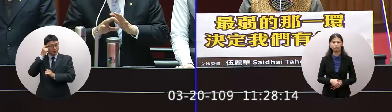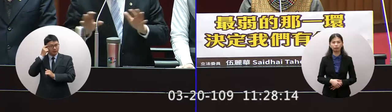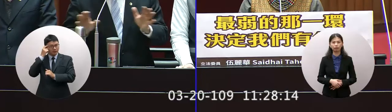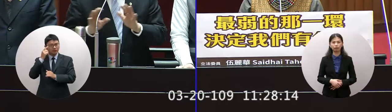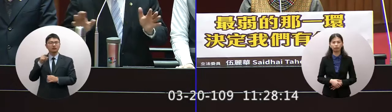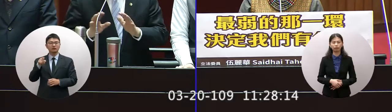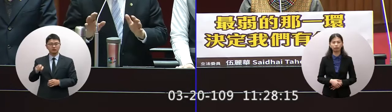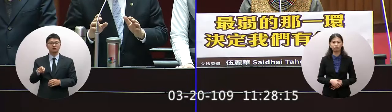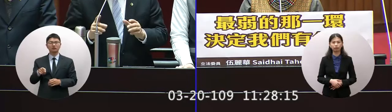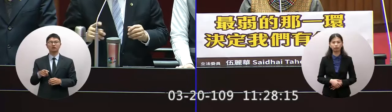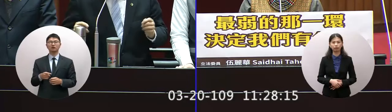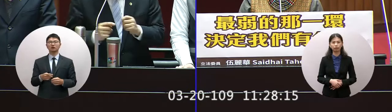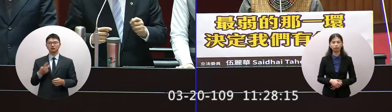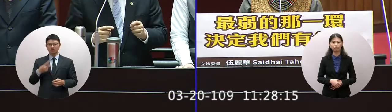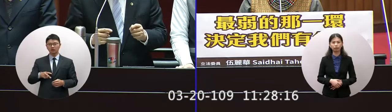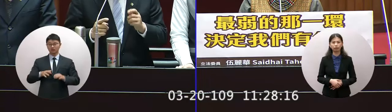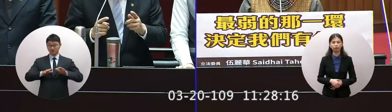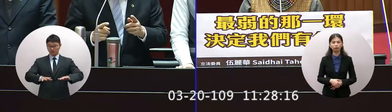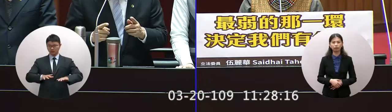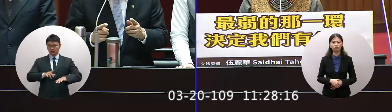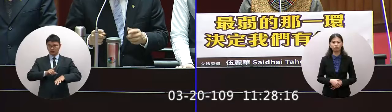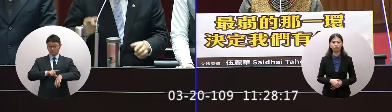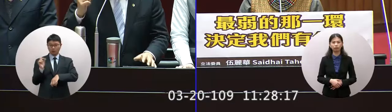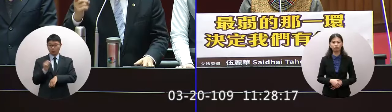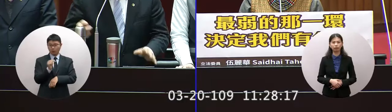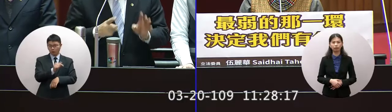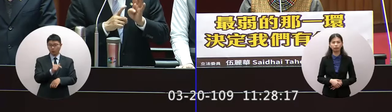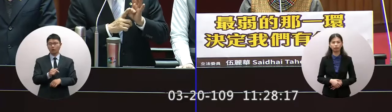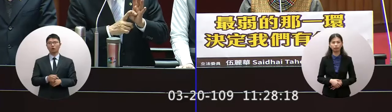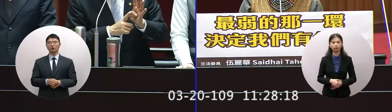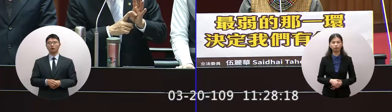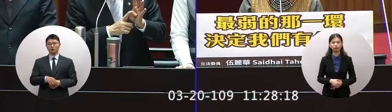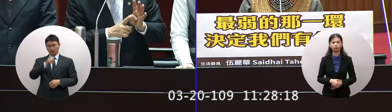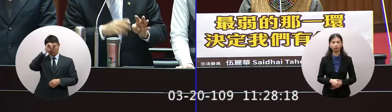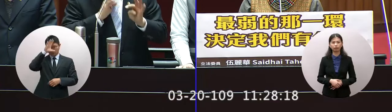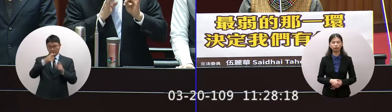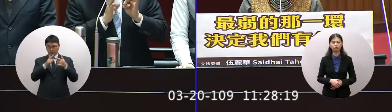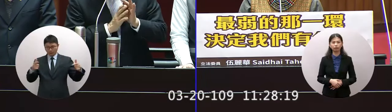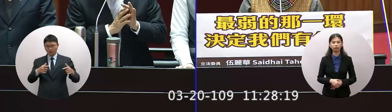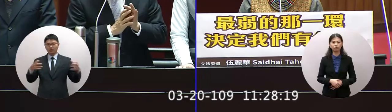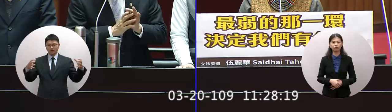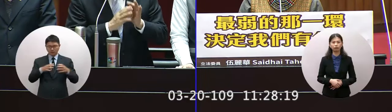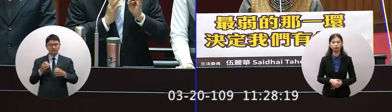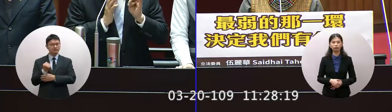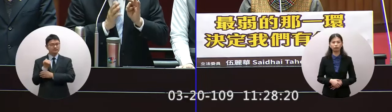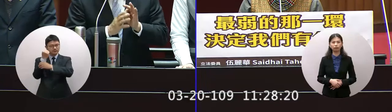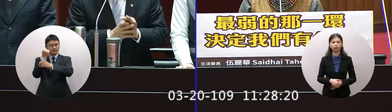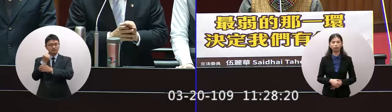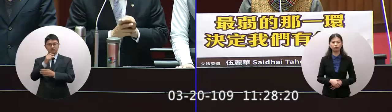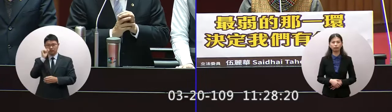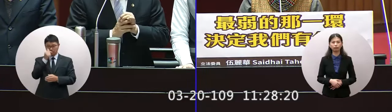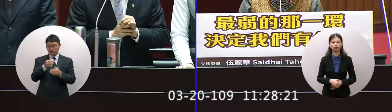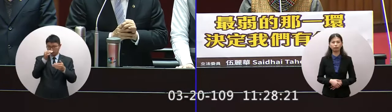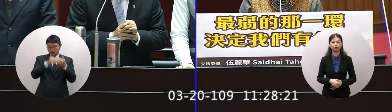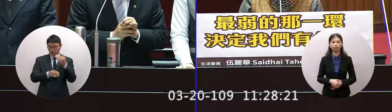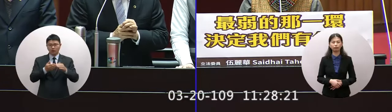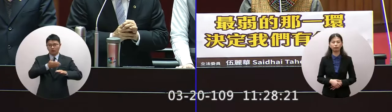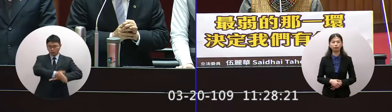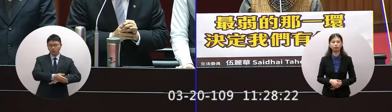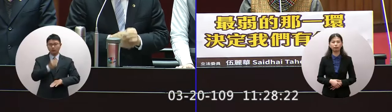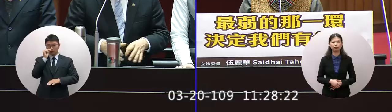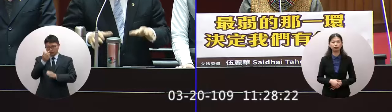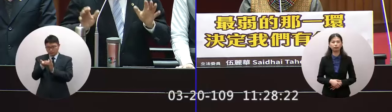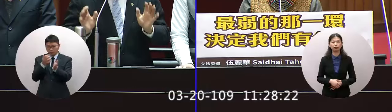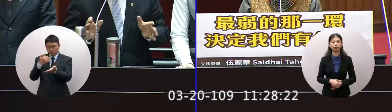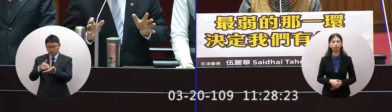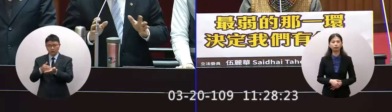间，不分朝野一起支持通过特别条例，支持编出来的特别预